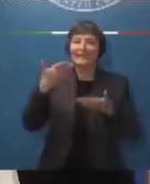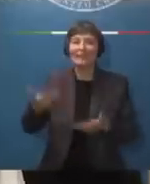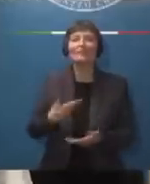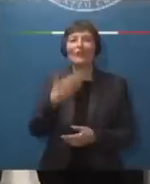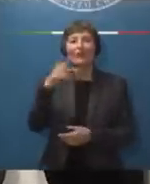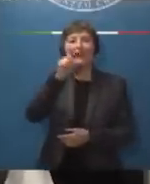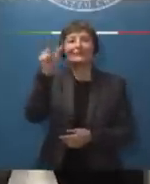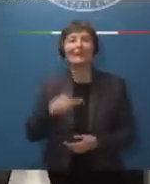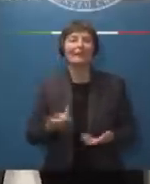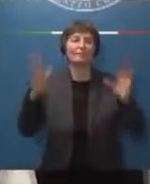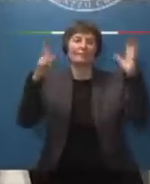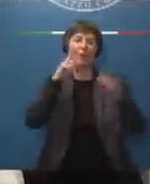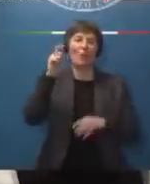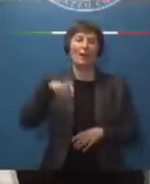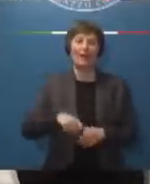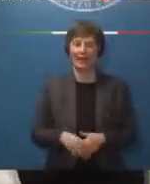l'Ucraina